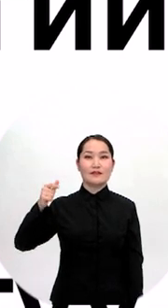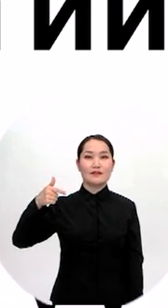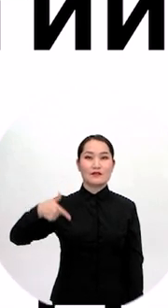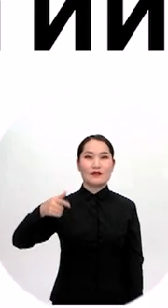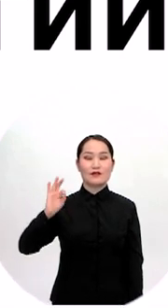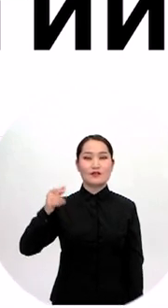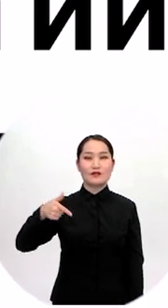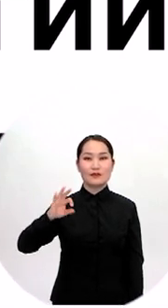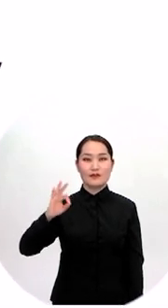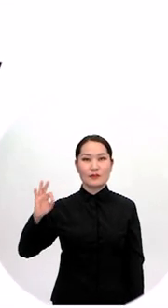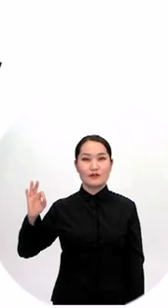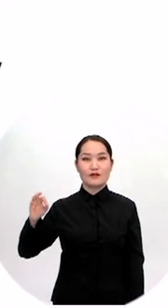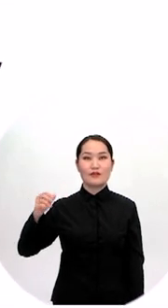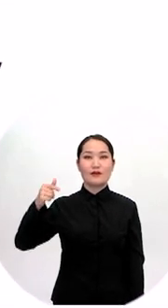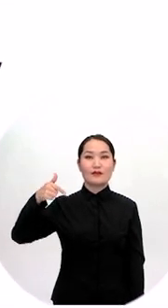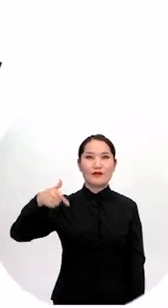Го. Го.